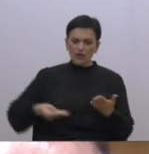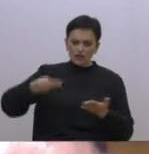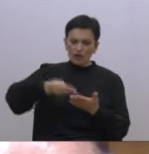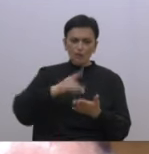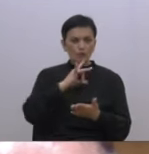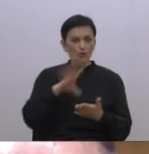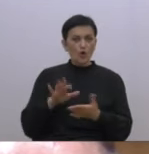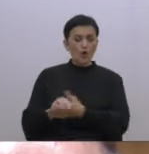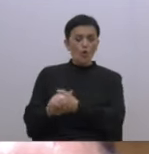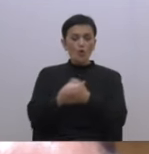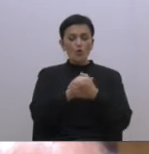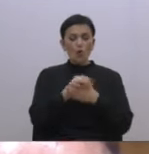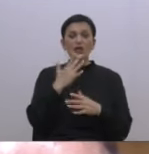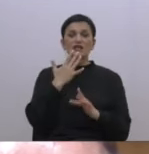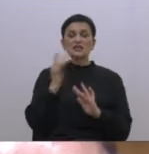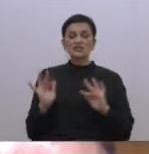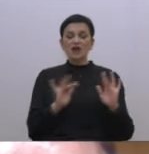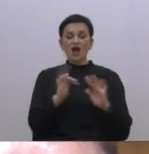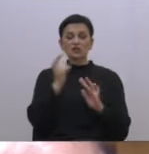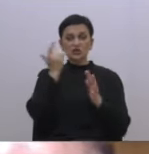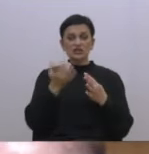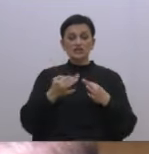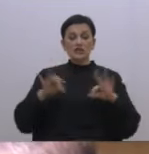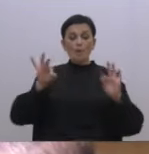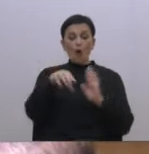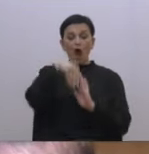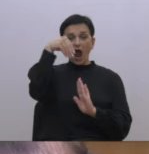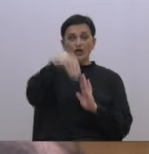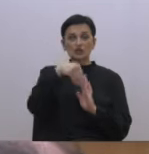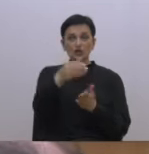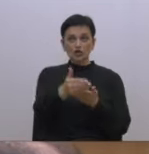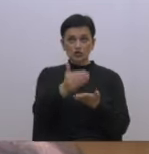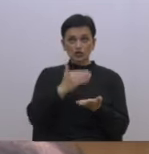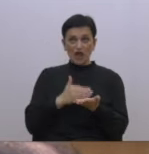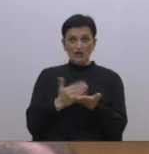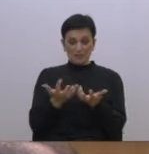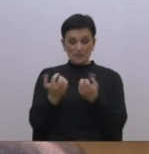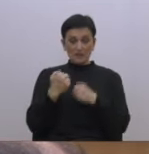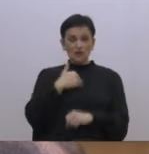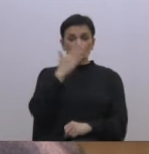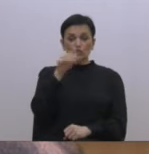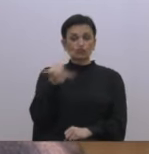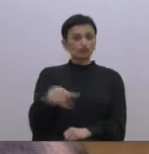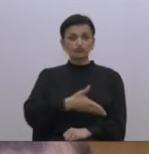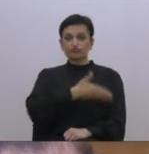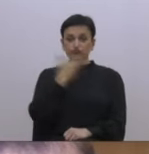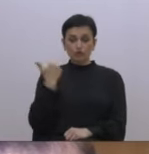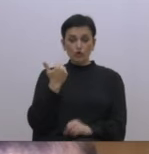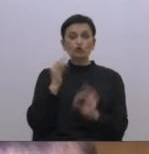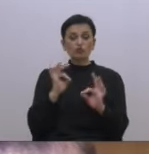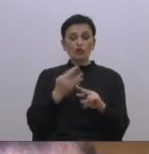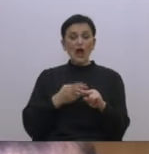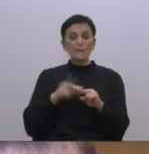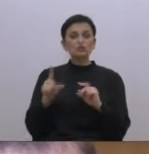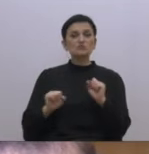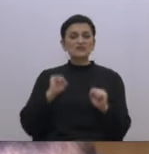კოლექტიურ ნაციონალურ მოძრაობას დემოკრატიულ არჩევნებში შედეგის მიღების იმედი არ აქვს. სწორედ ამიტომ